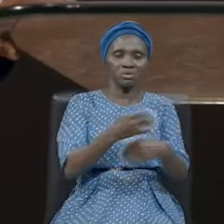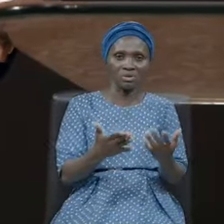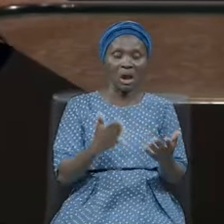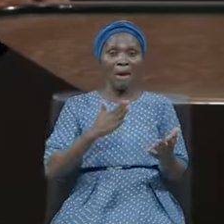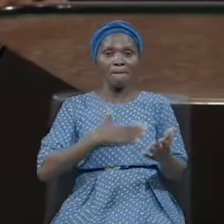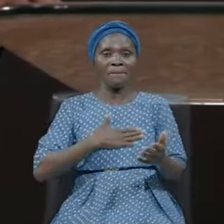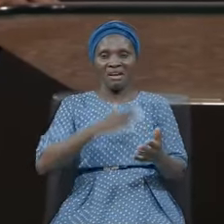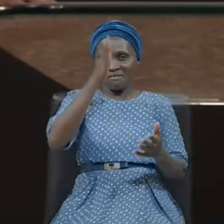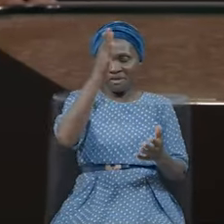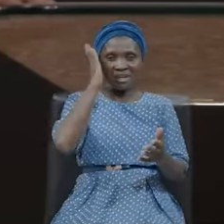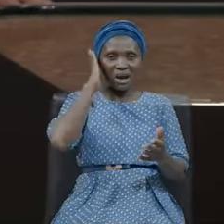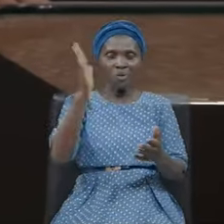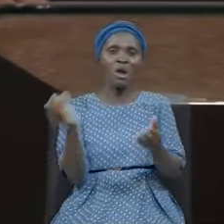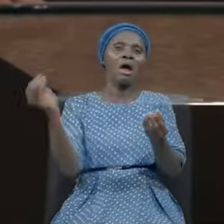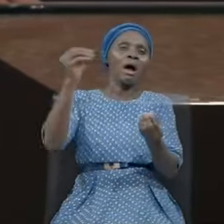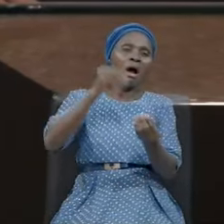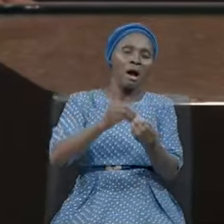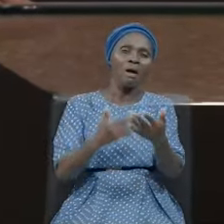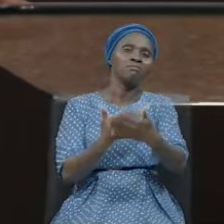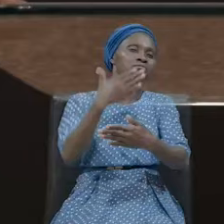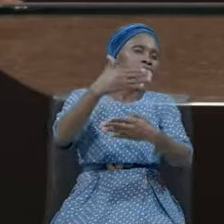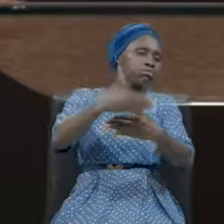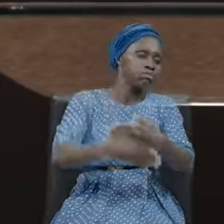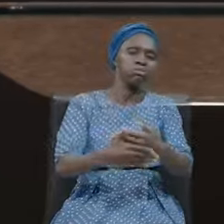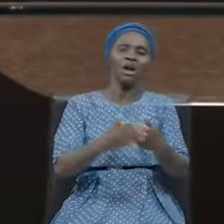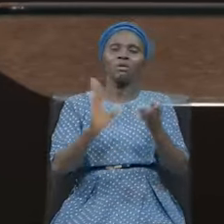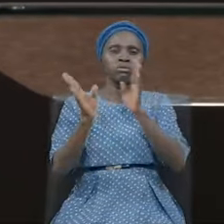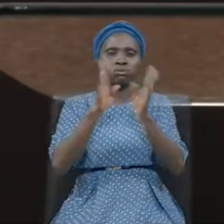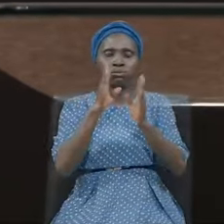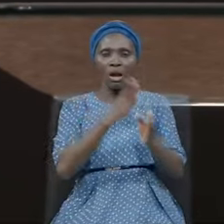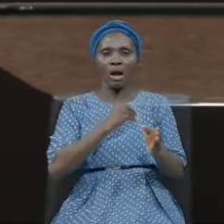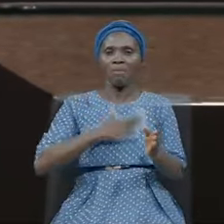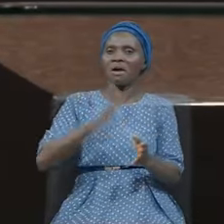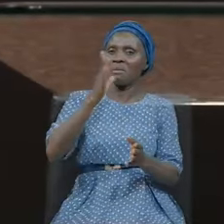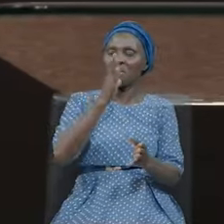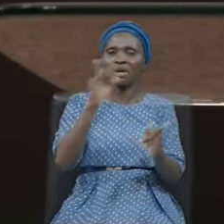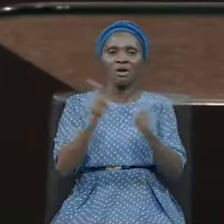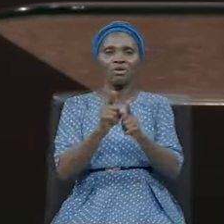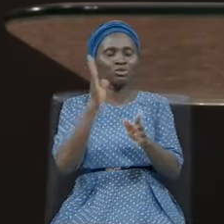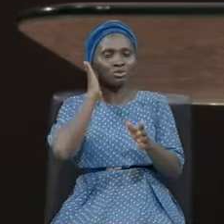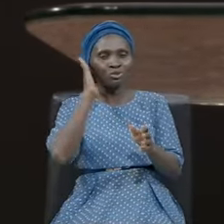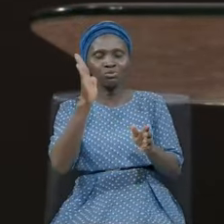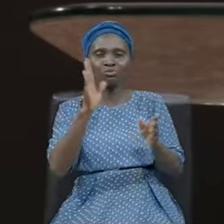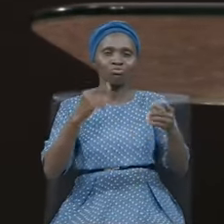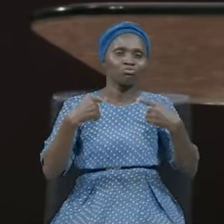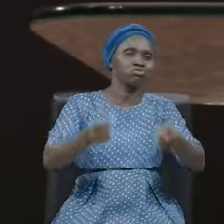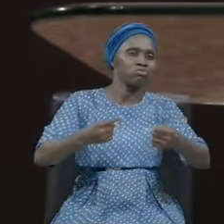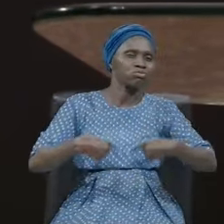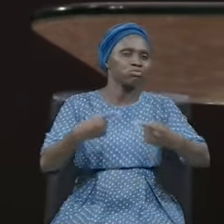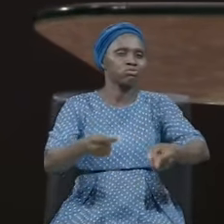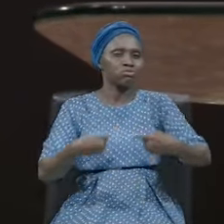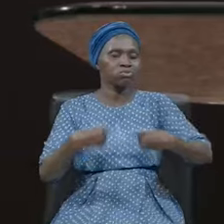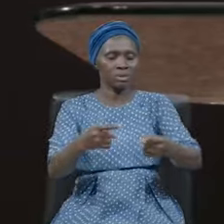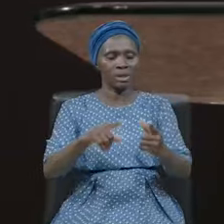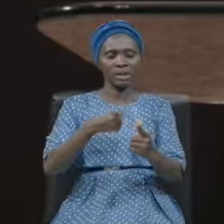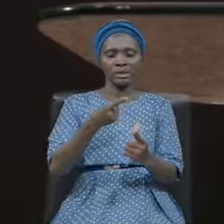au niveau supérieur pour se battre. Elle aussi a répondu. Et j'ai dit, si le mariage est tel, je ne